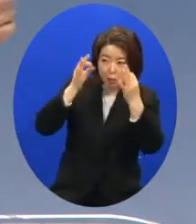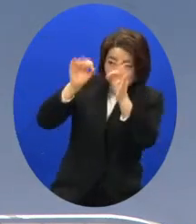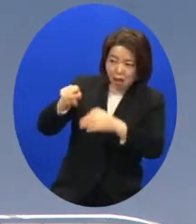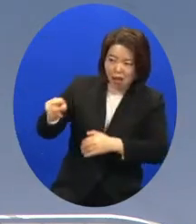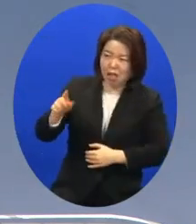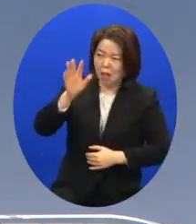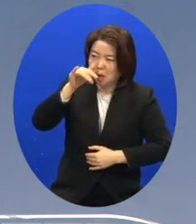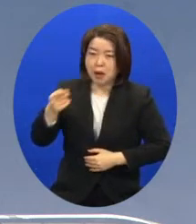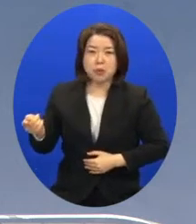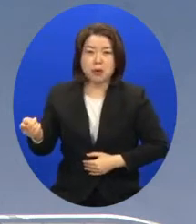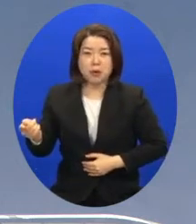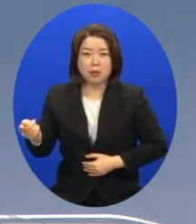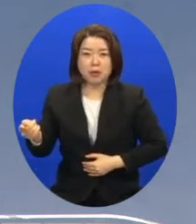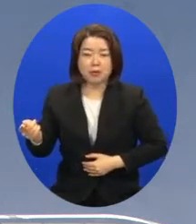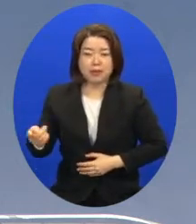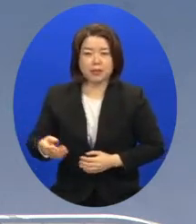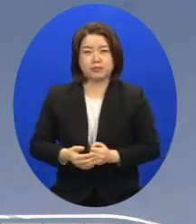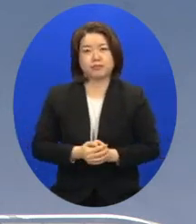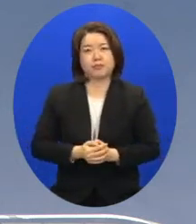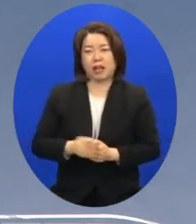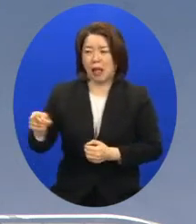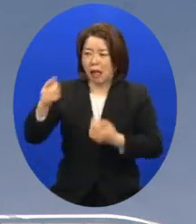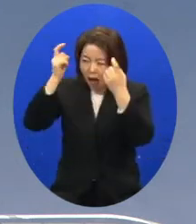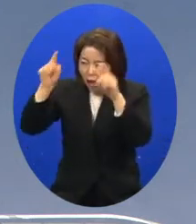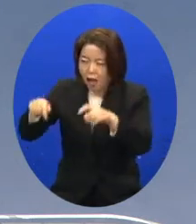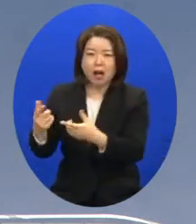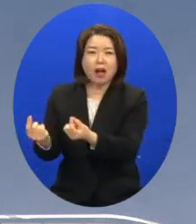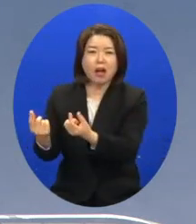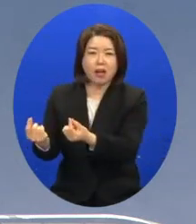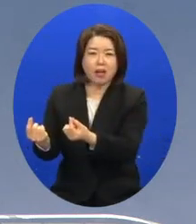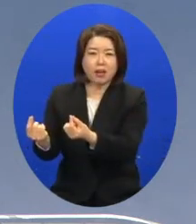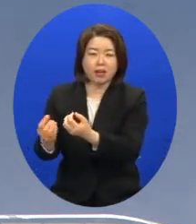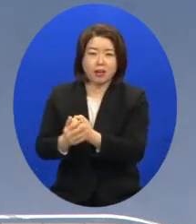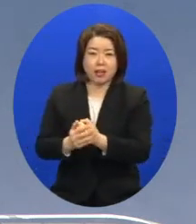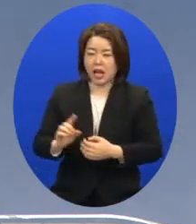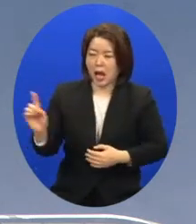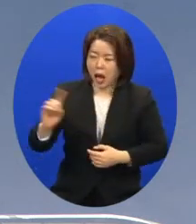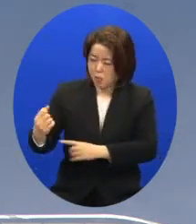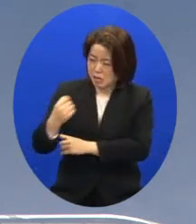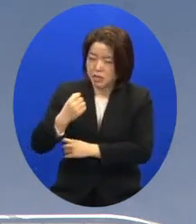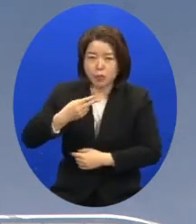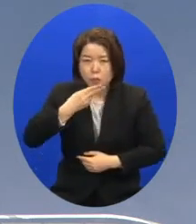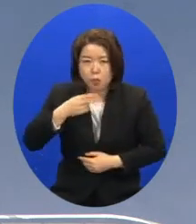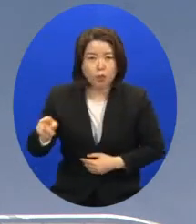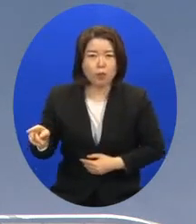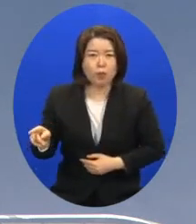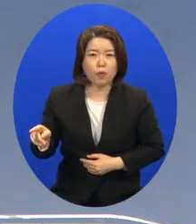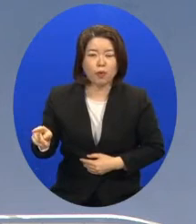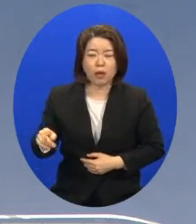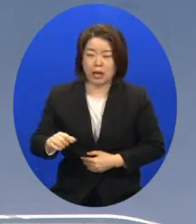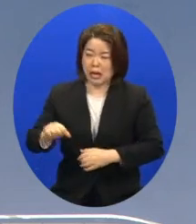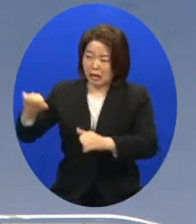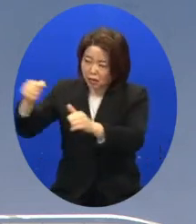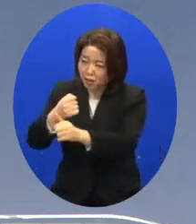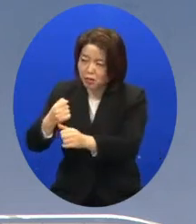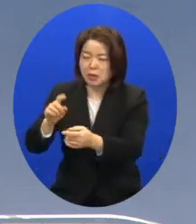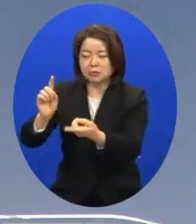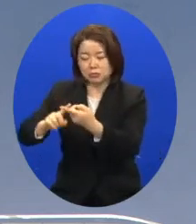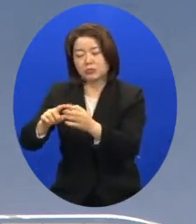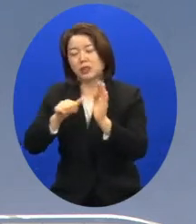바보같이 느 아주 어릴 수 없고 아무런 힘도 없고 때리면 그냥 맞기만